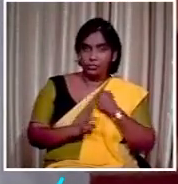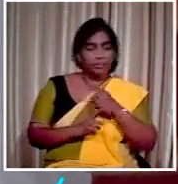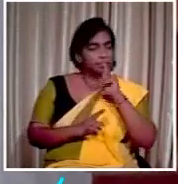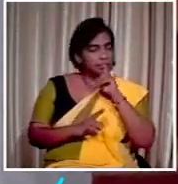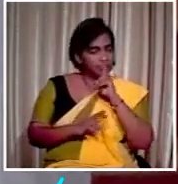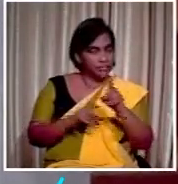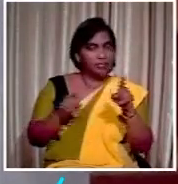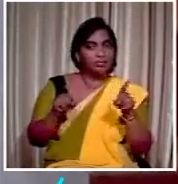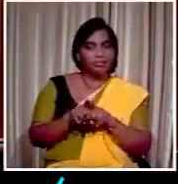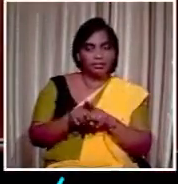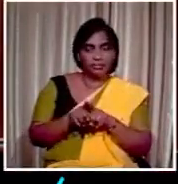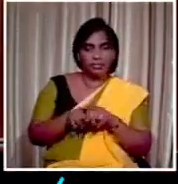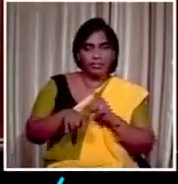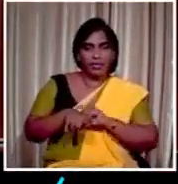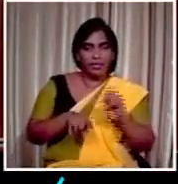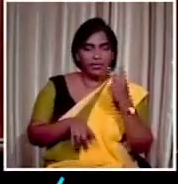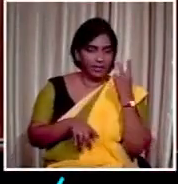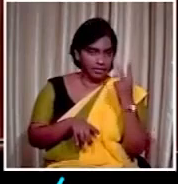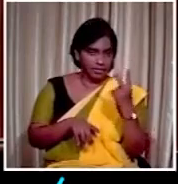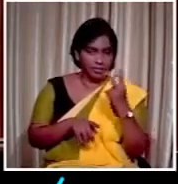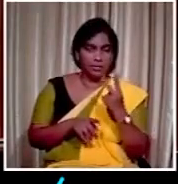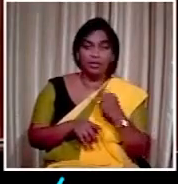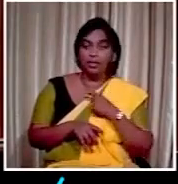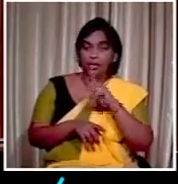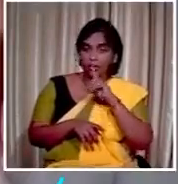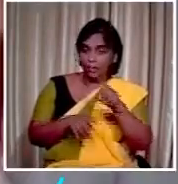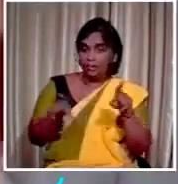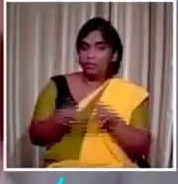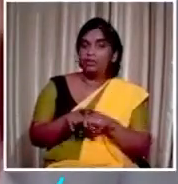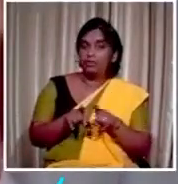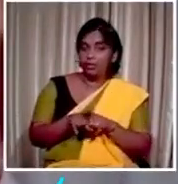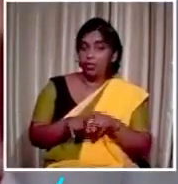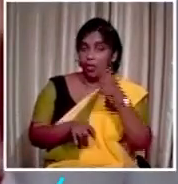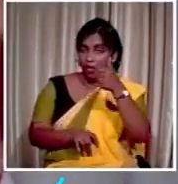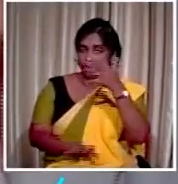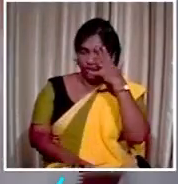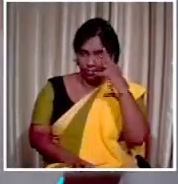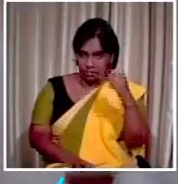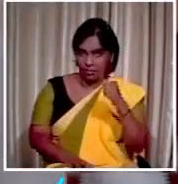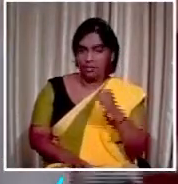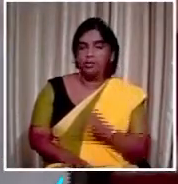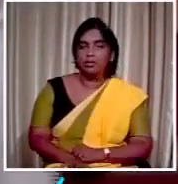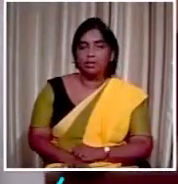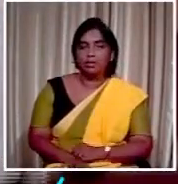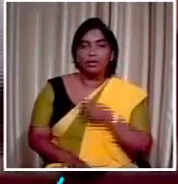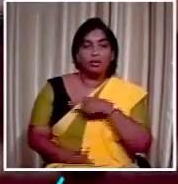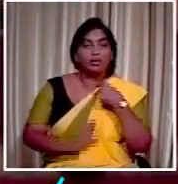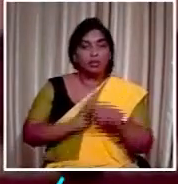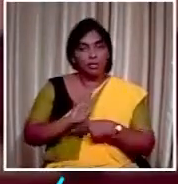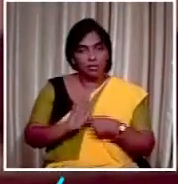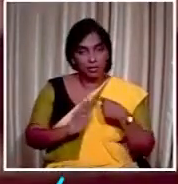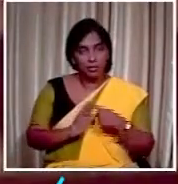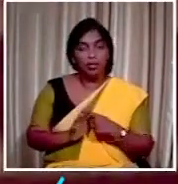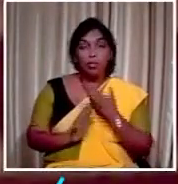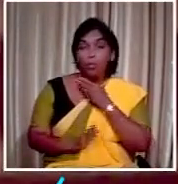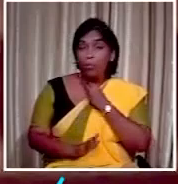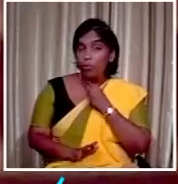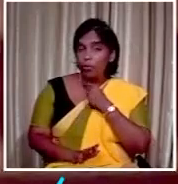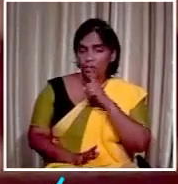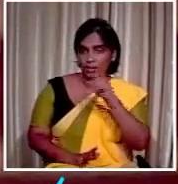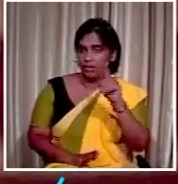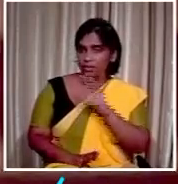වගේ ඔබතුමාට මිනිත්තු දෙකක කාලයක් තියෙනවා මම කිව්වා වගේ මේක හොඳින් මතක තියාගන්න මේ රටේ බොරු කරන්න හදන්න